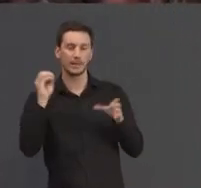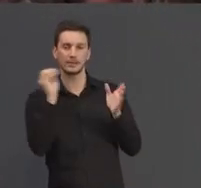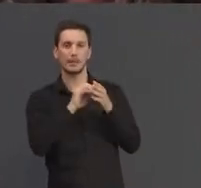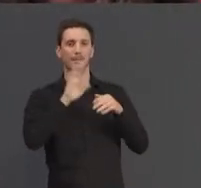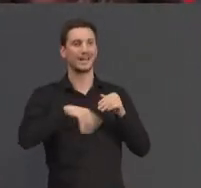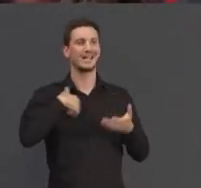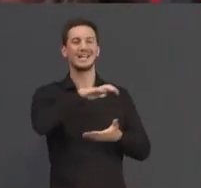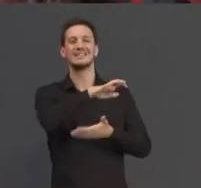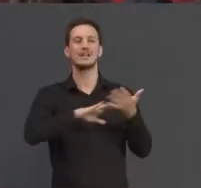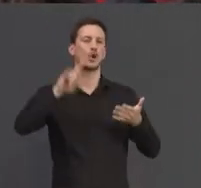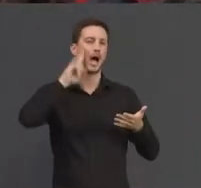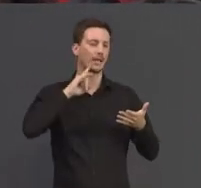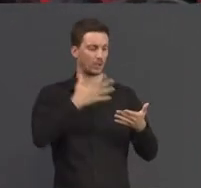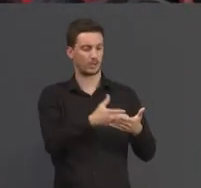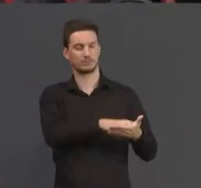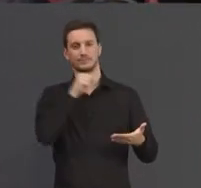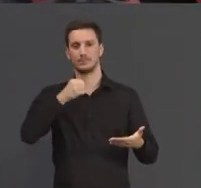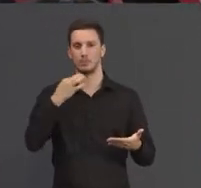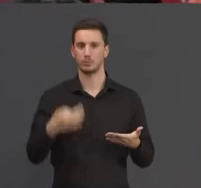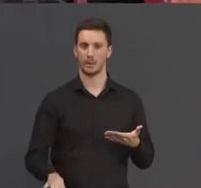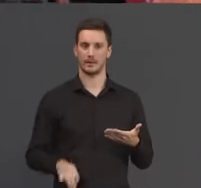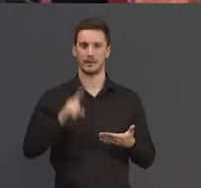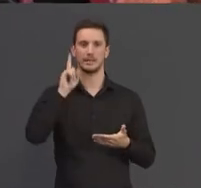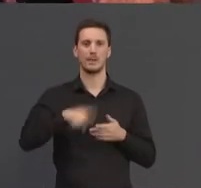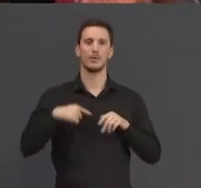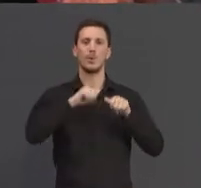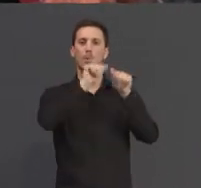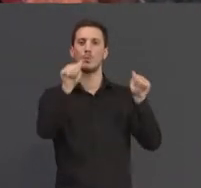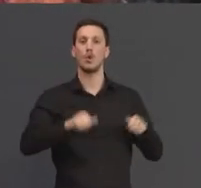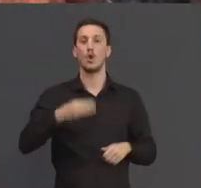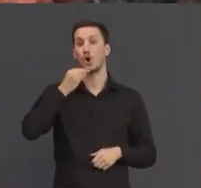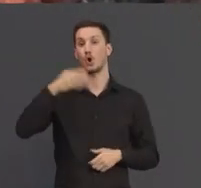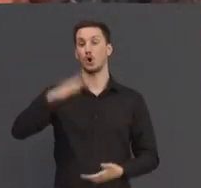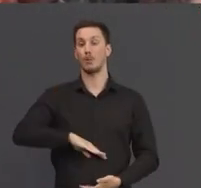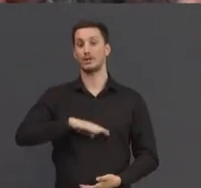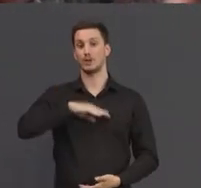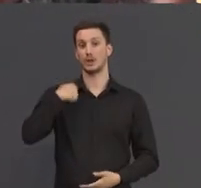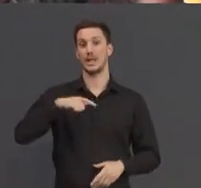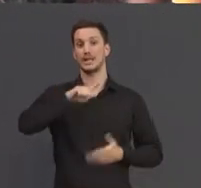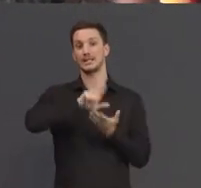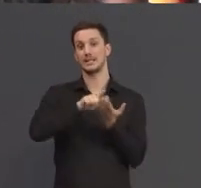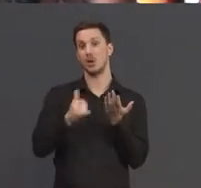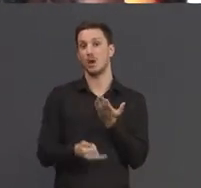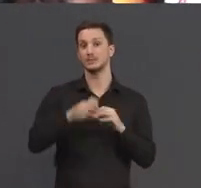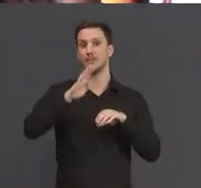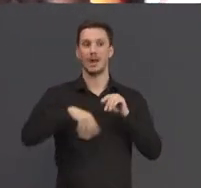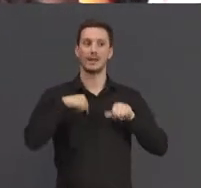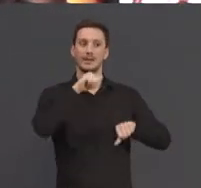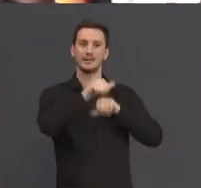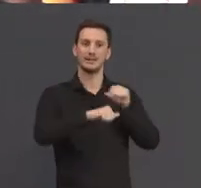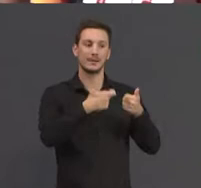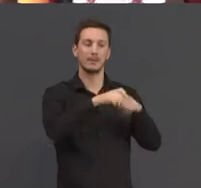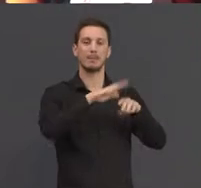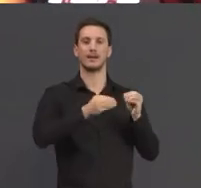textos antics. O científics que apliquen models computacionals del llenguatge a la investigació i desenvolupament de